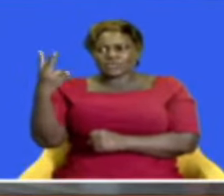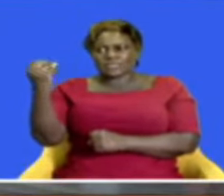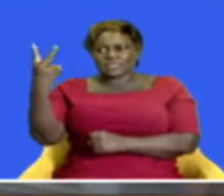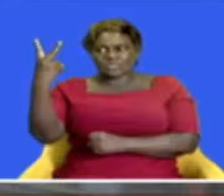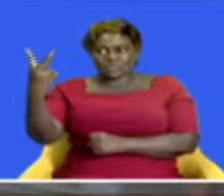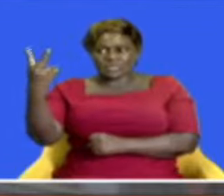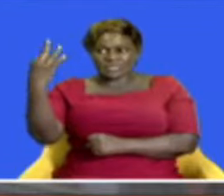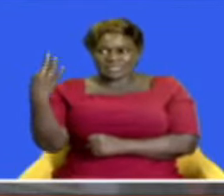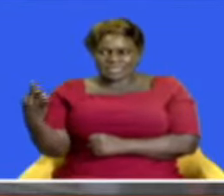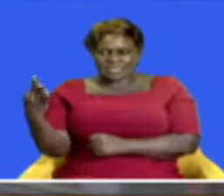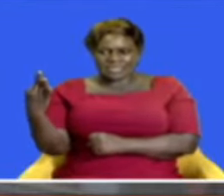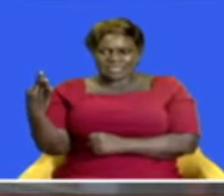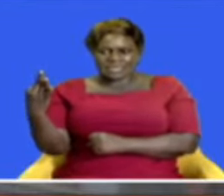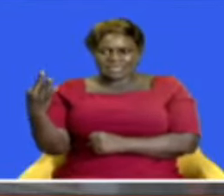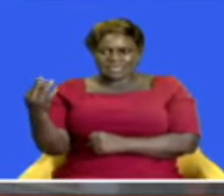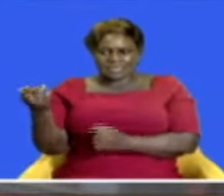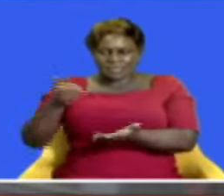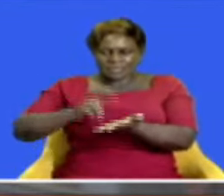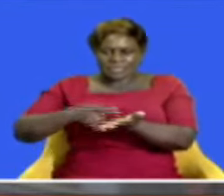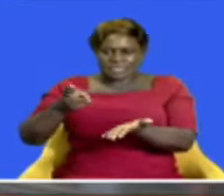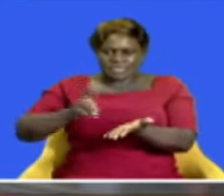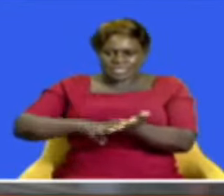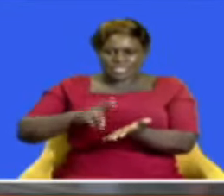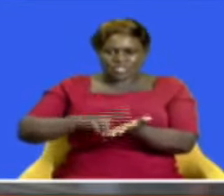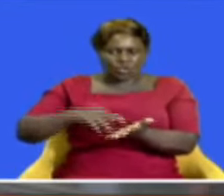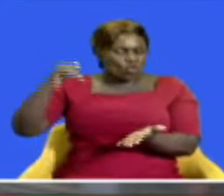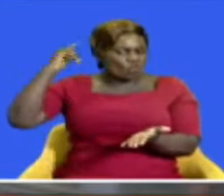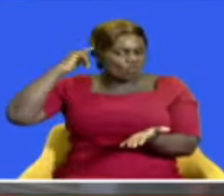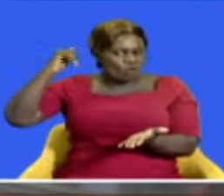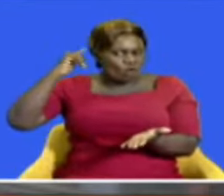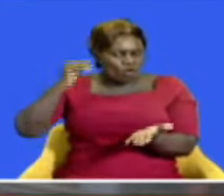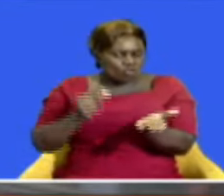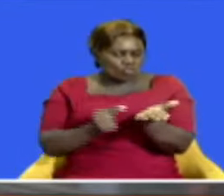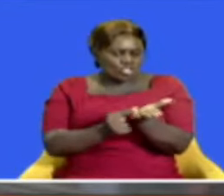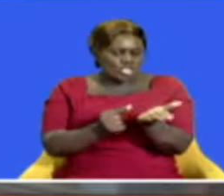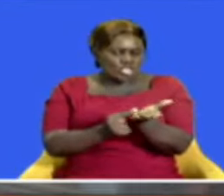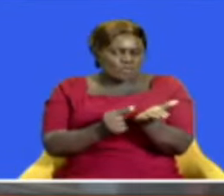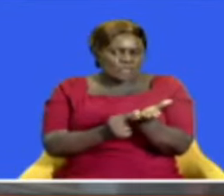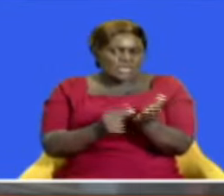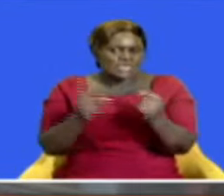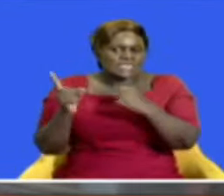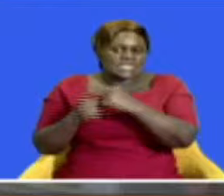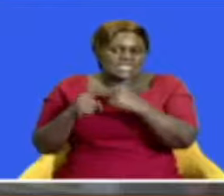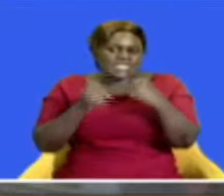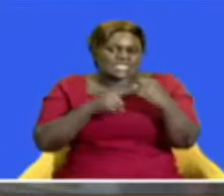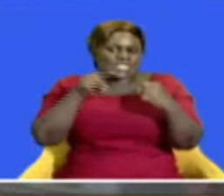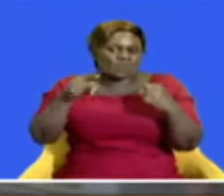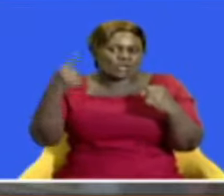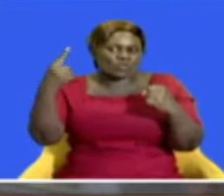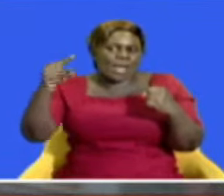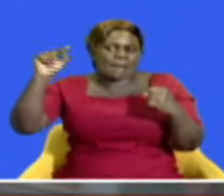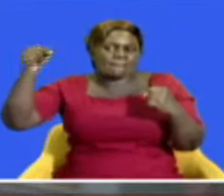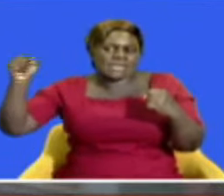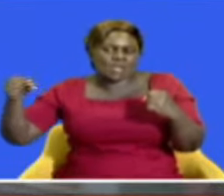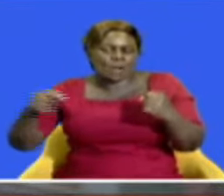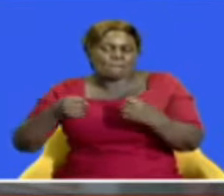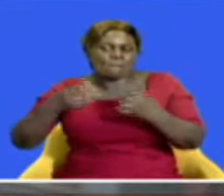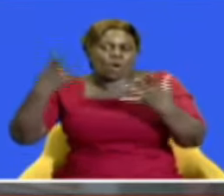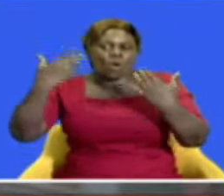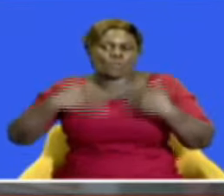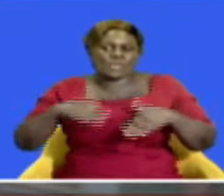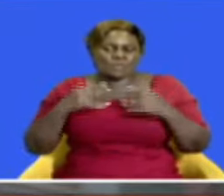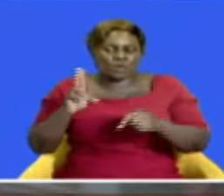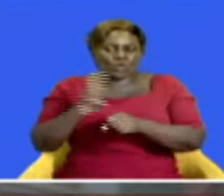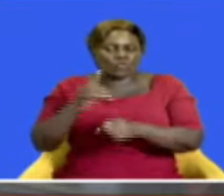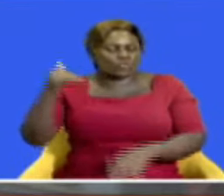2023, SIM subscriptions, ule usajili wa kadi za simu ulikuwa 66.1 million. Kumaanisha, Wakenya wengi